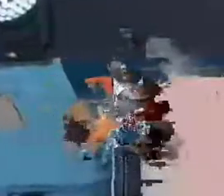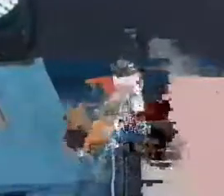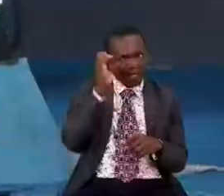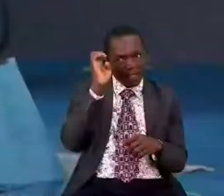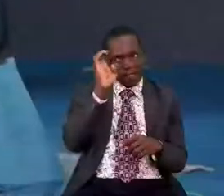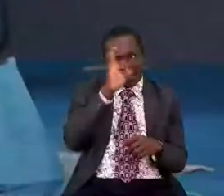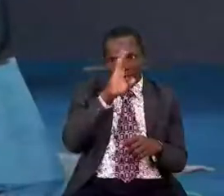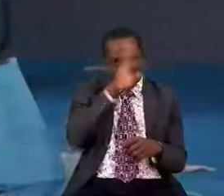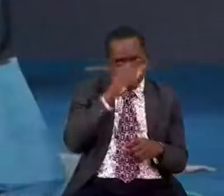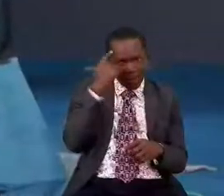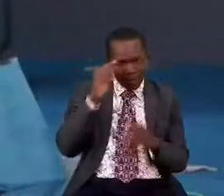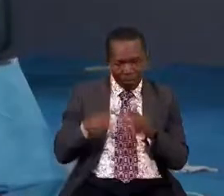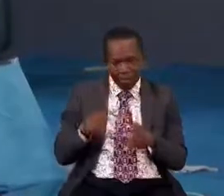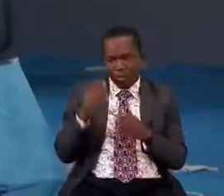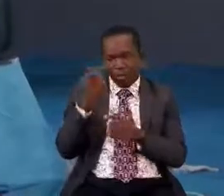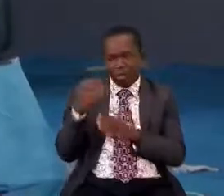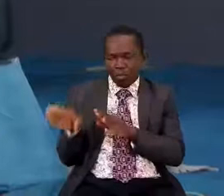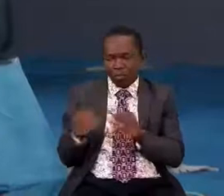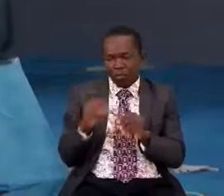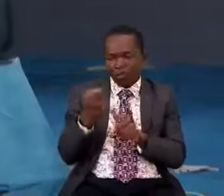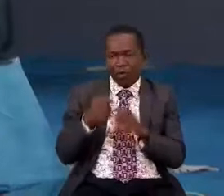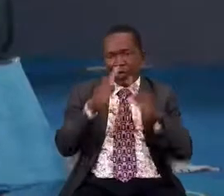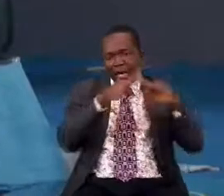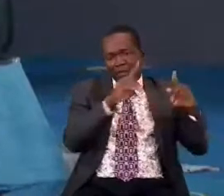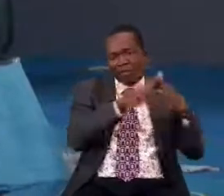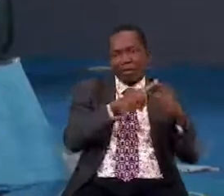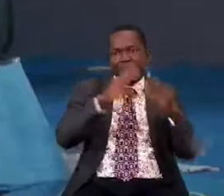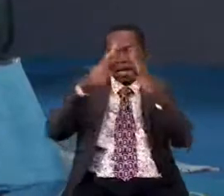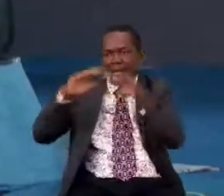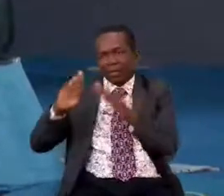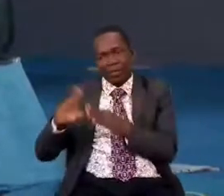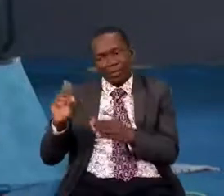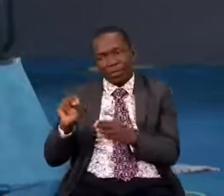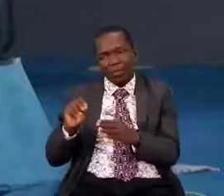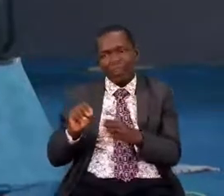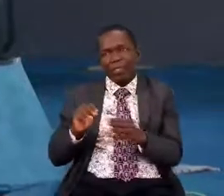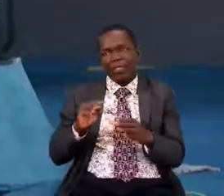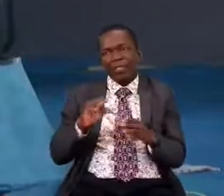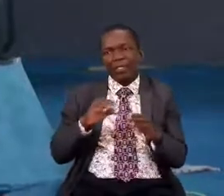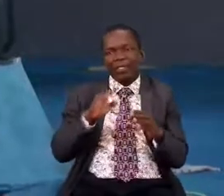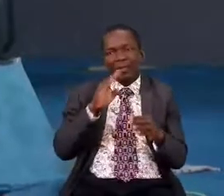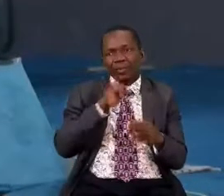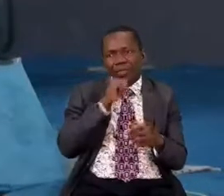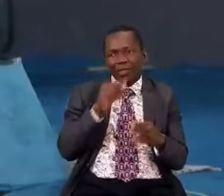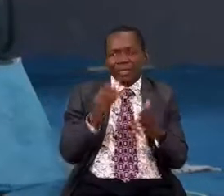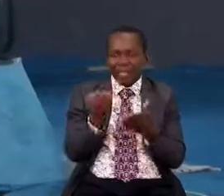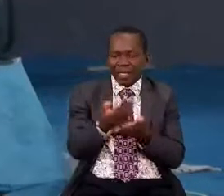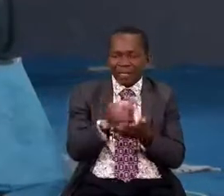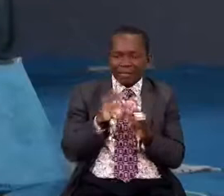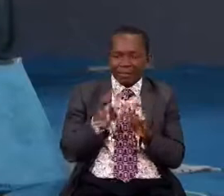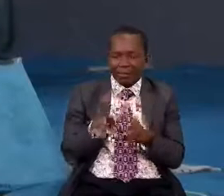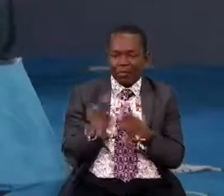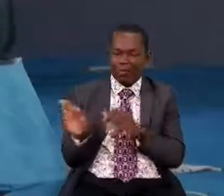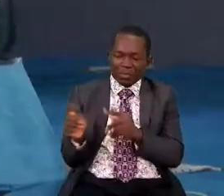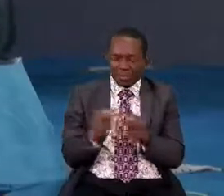maintenant, je vous verrai le plus grand prédicateur de votre vie. » Non, il est allé dans une chambre